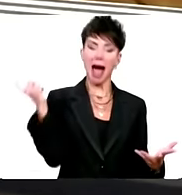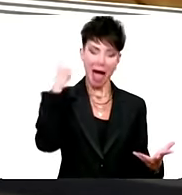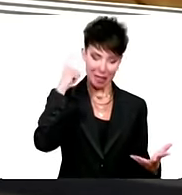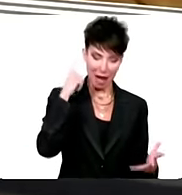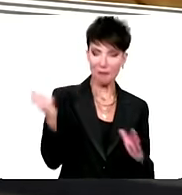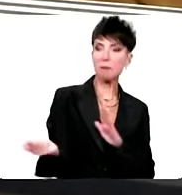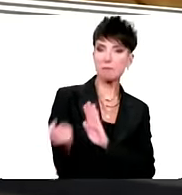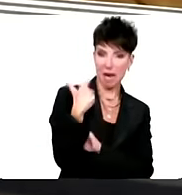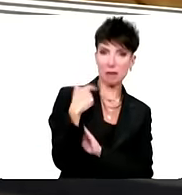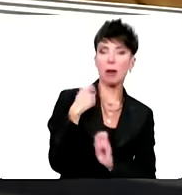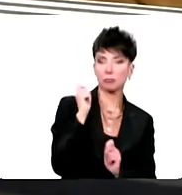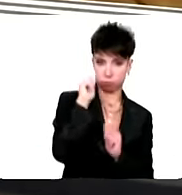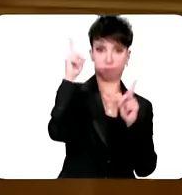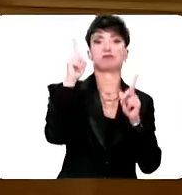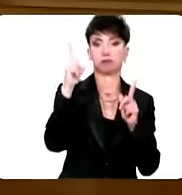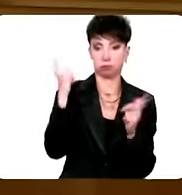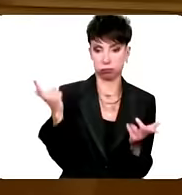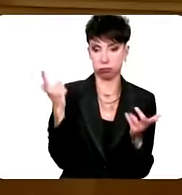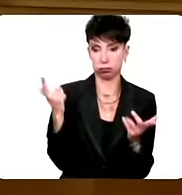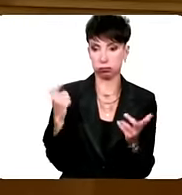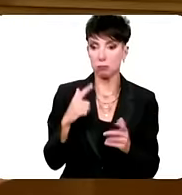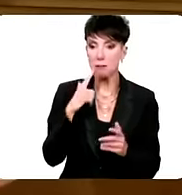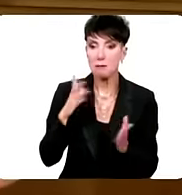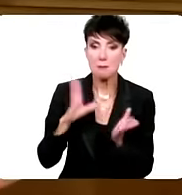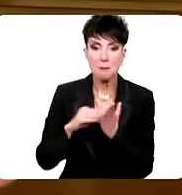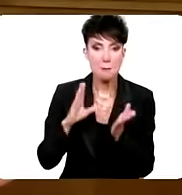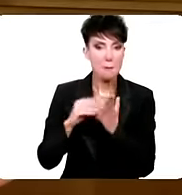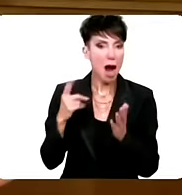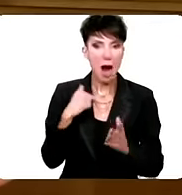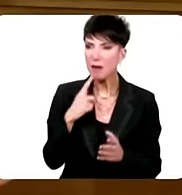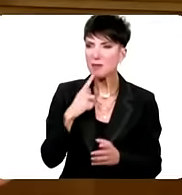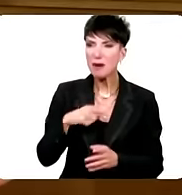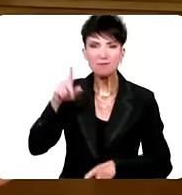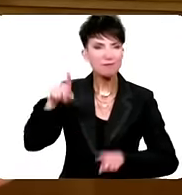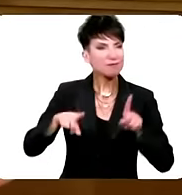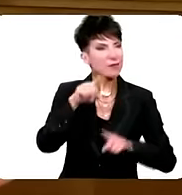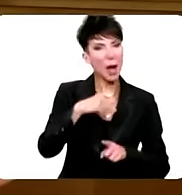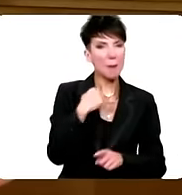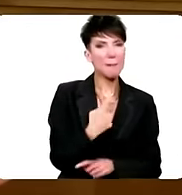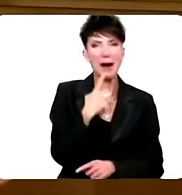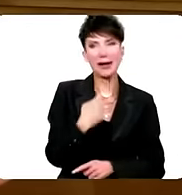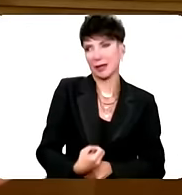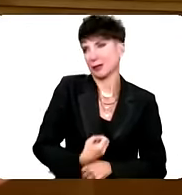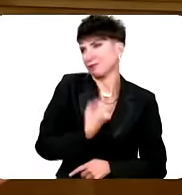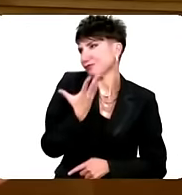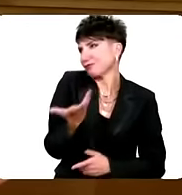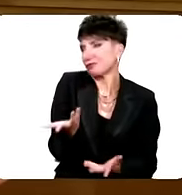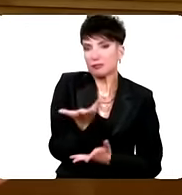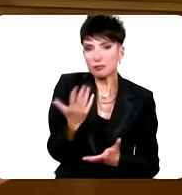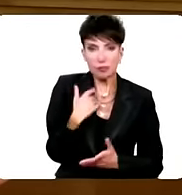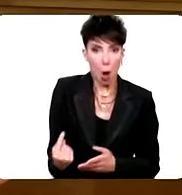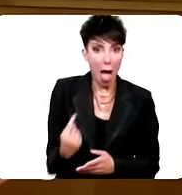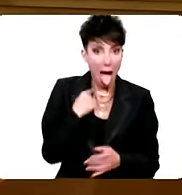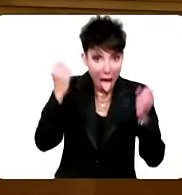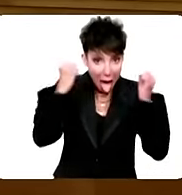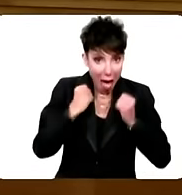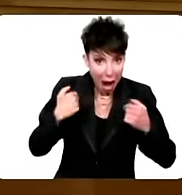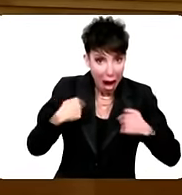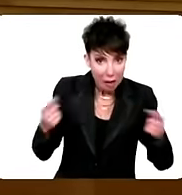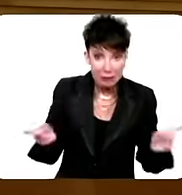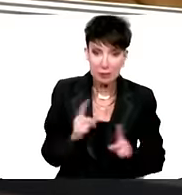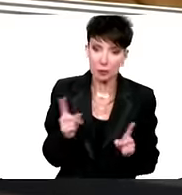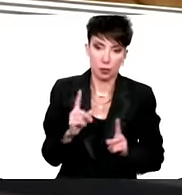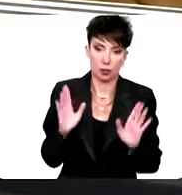να έβλεπε αυτή τη συνέντευξη και να νόμιζε ότι χάσαμε τις εκλογές αν δεν ήξερε το εκλογικό αποτέλεσμα.